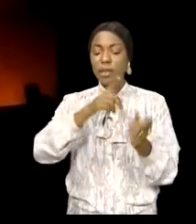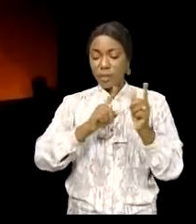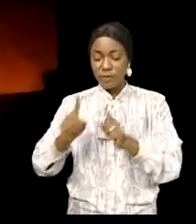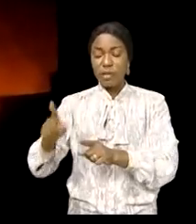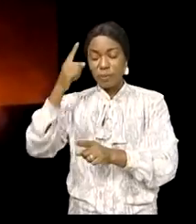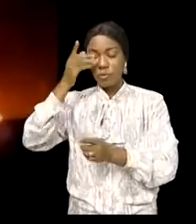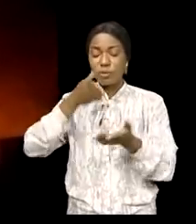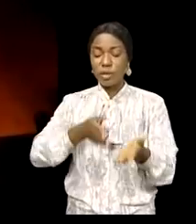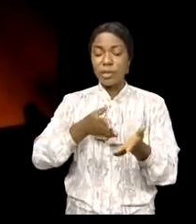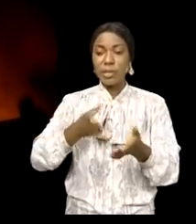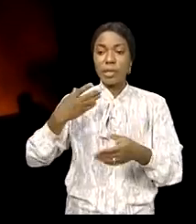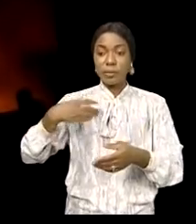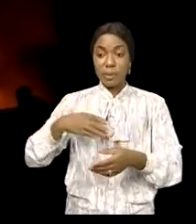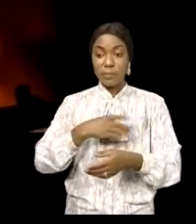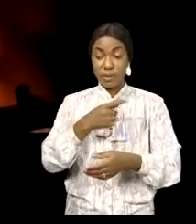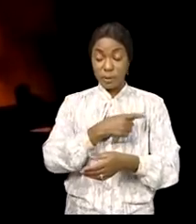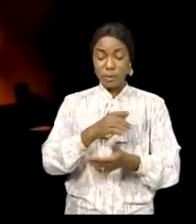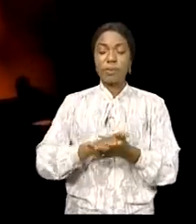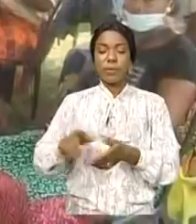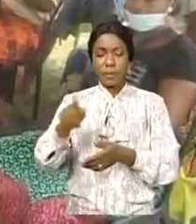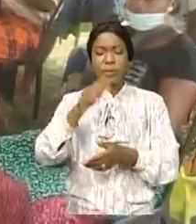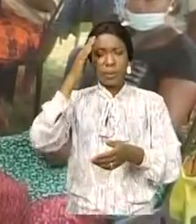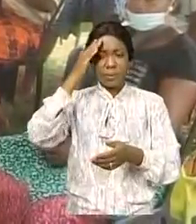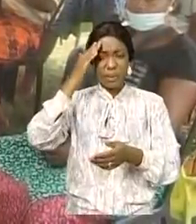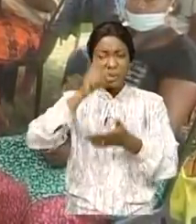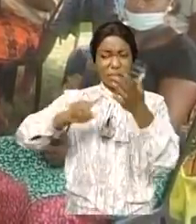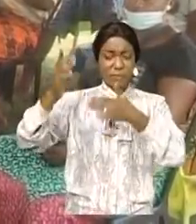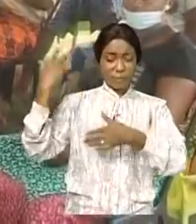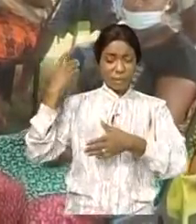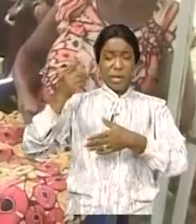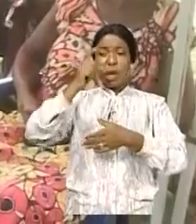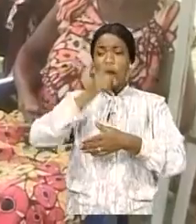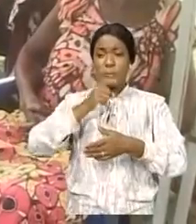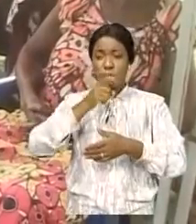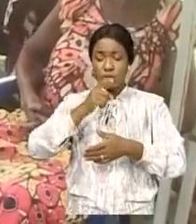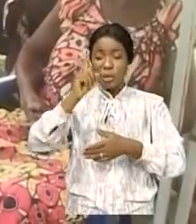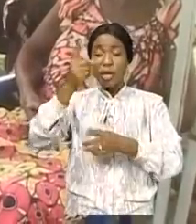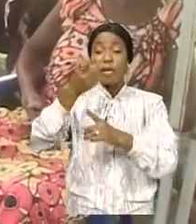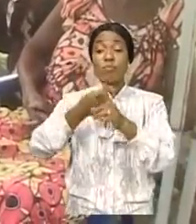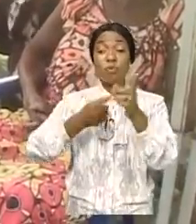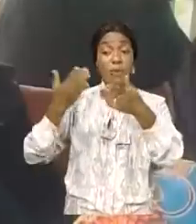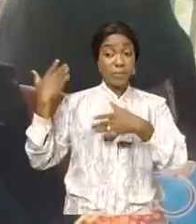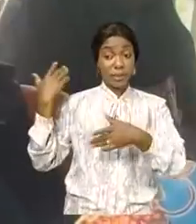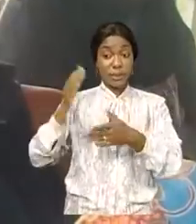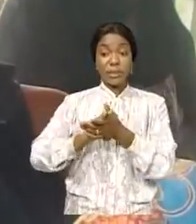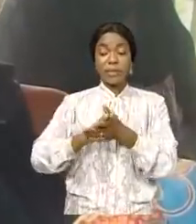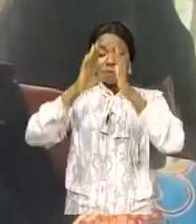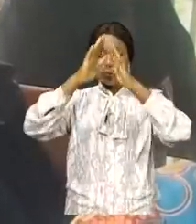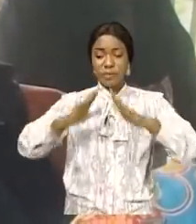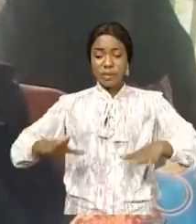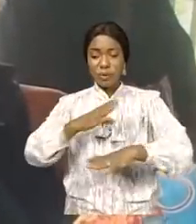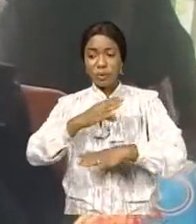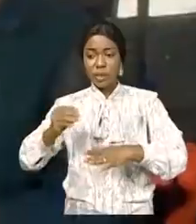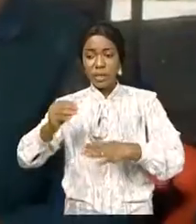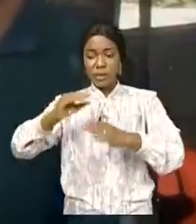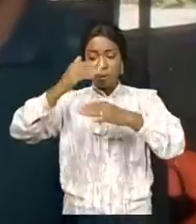femmes et hommes militaires sont victimes de l'incendie qui a ravagé il y a plus d'un mois le bâtiment et habitation des familles